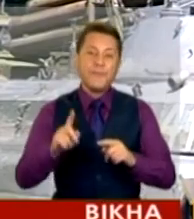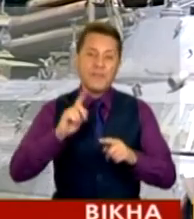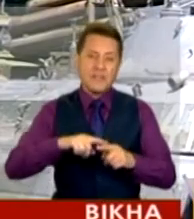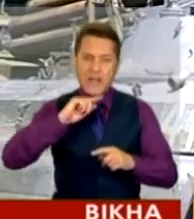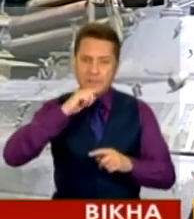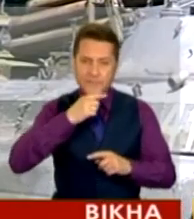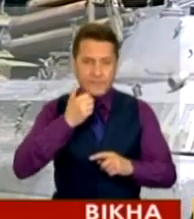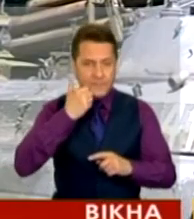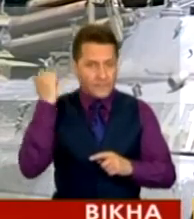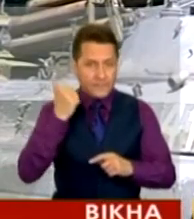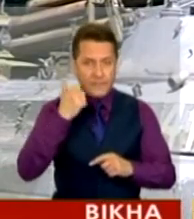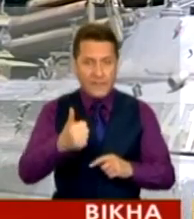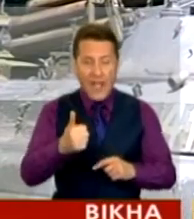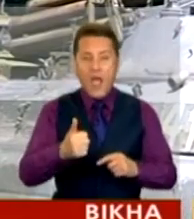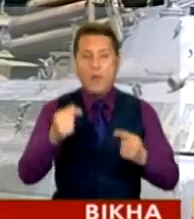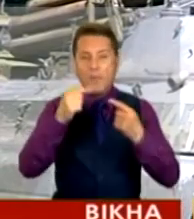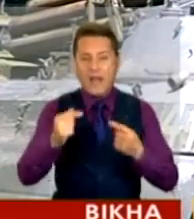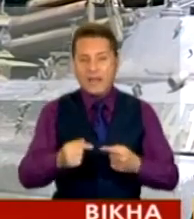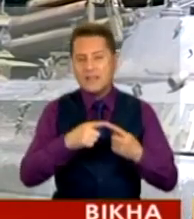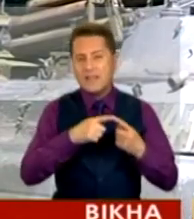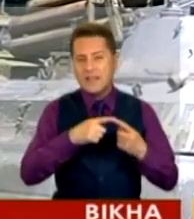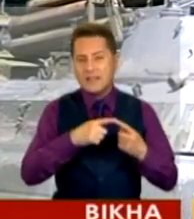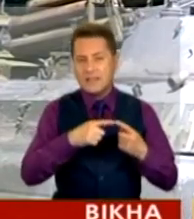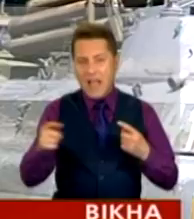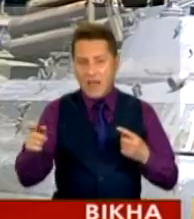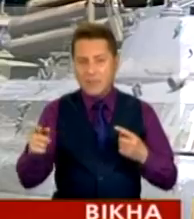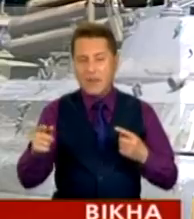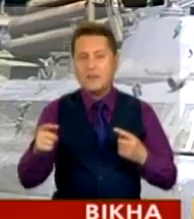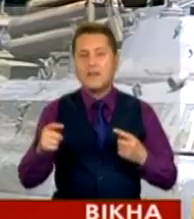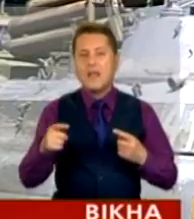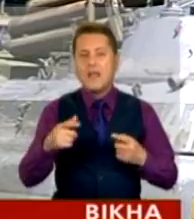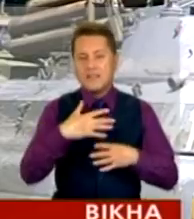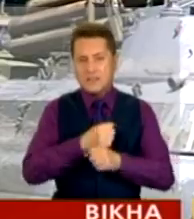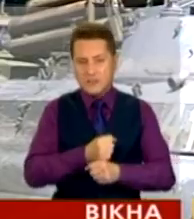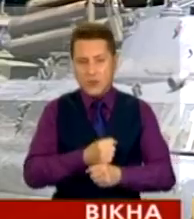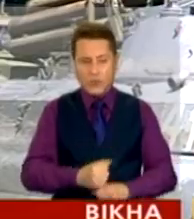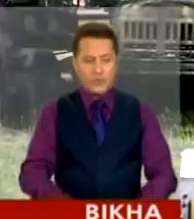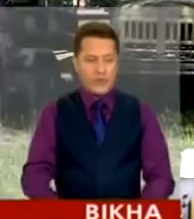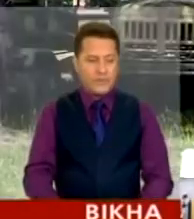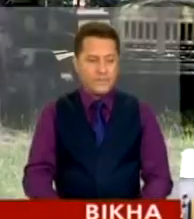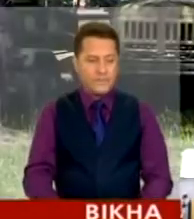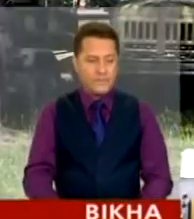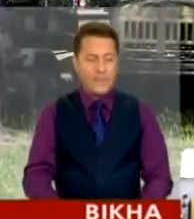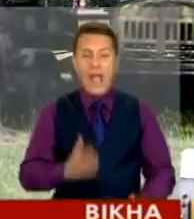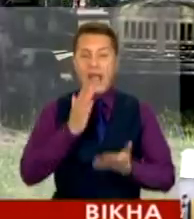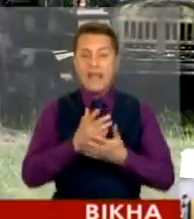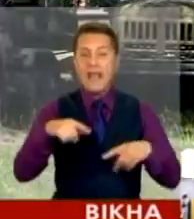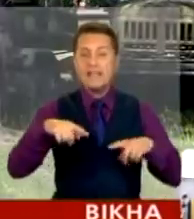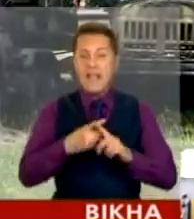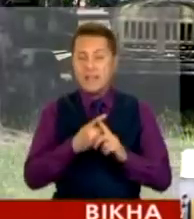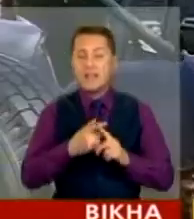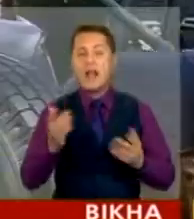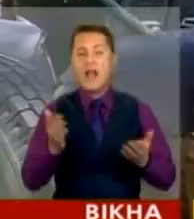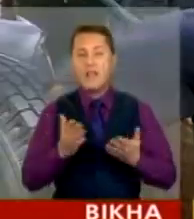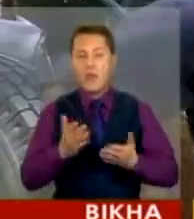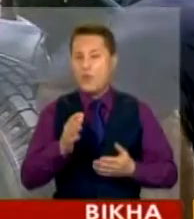це, можливо, там певний такий термін є технічний канібалізм, але він себе дуже виправдовує фінансово. Є й техніка, яку жодного разу